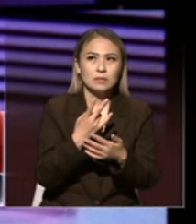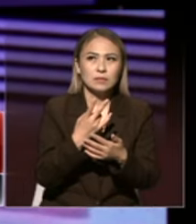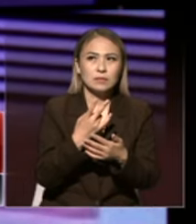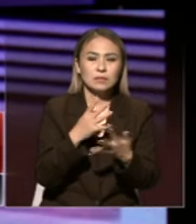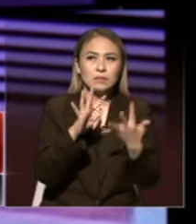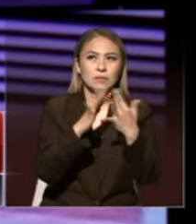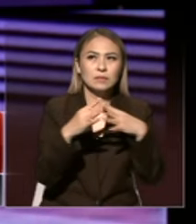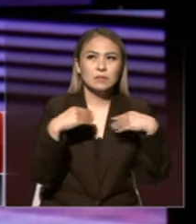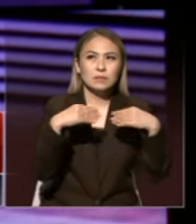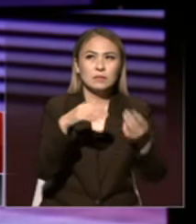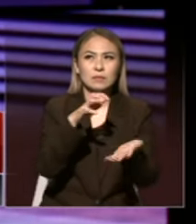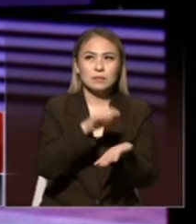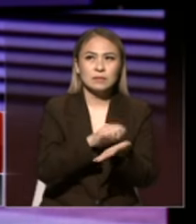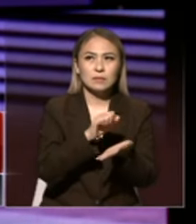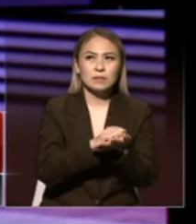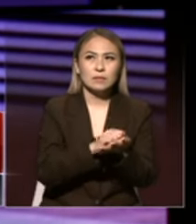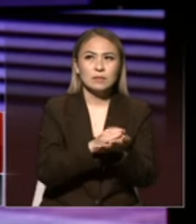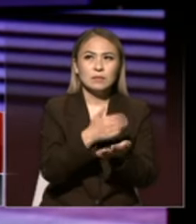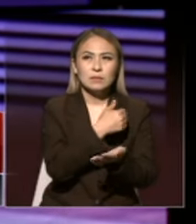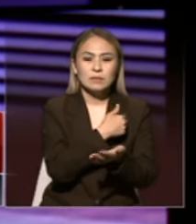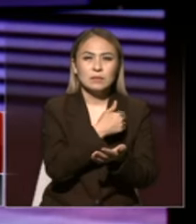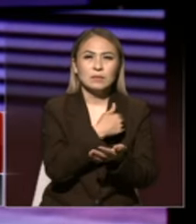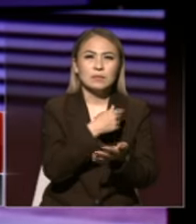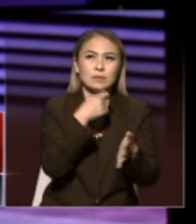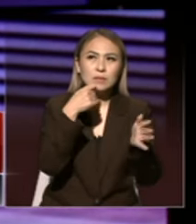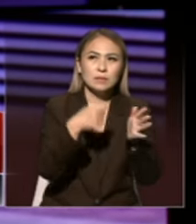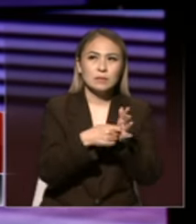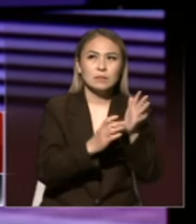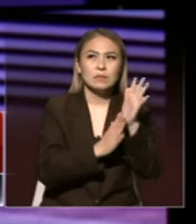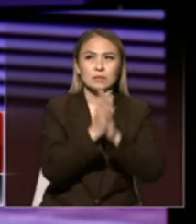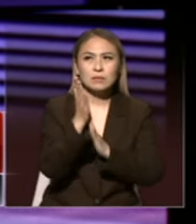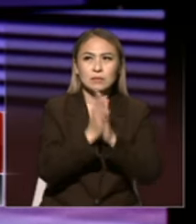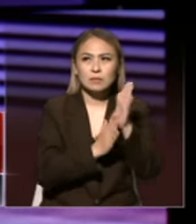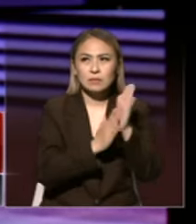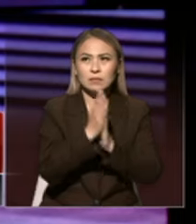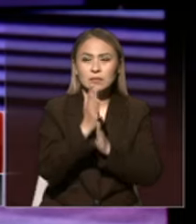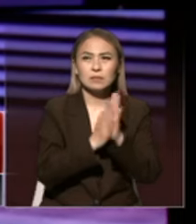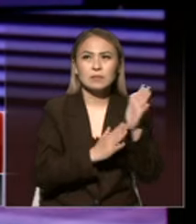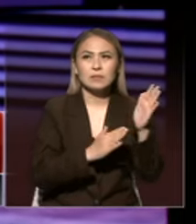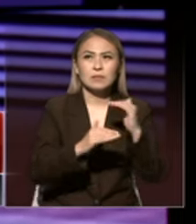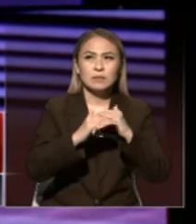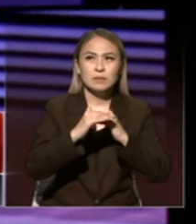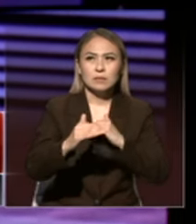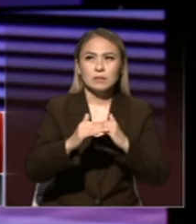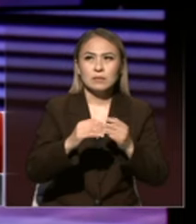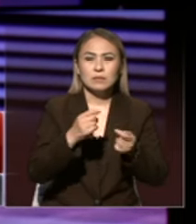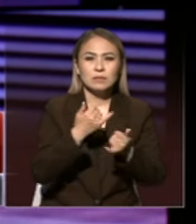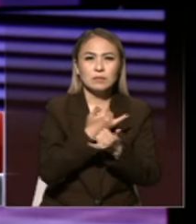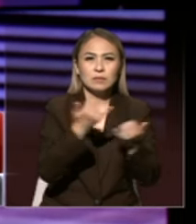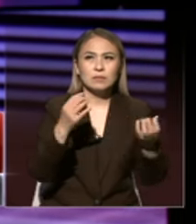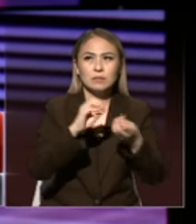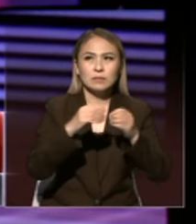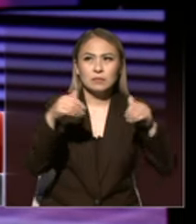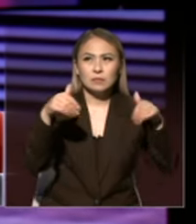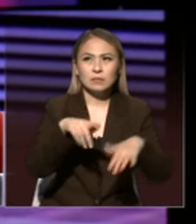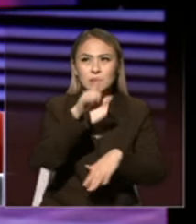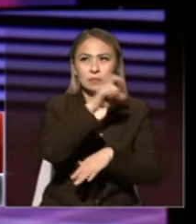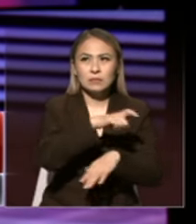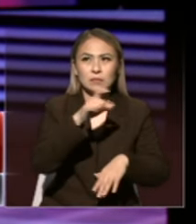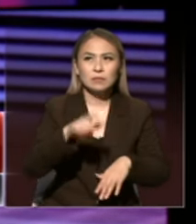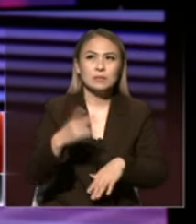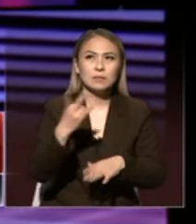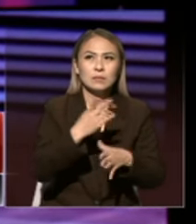Ауыл шаруашылығымен айлансам, мал бағам, егін егем, мынау отаныма азық-түлік мәселесін шешем, көмектесем дейтін